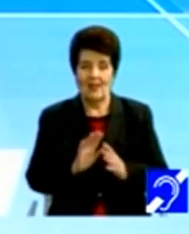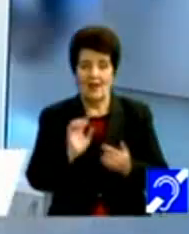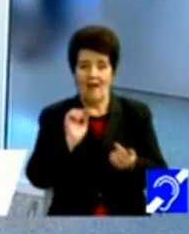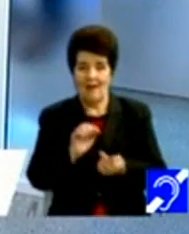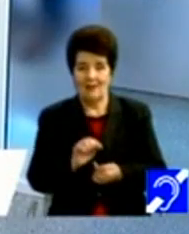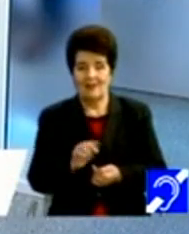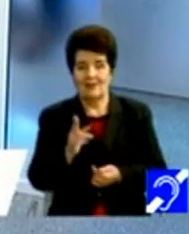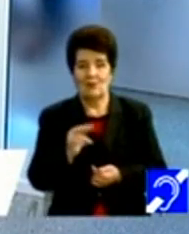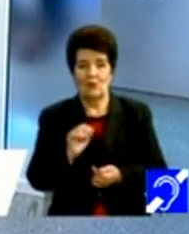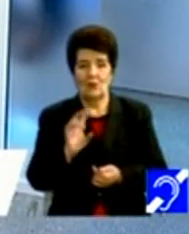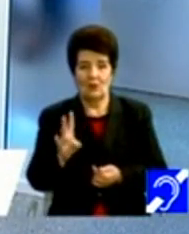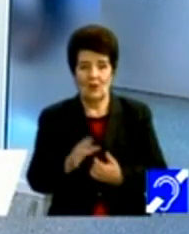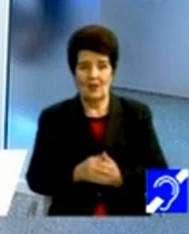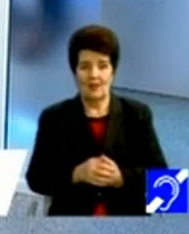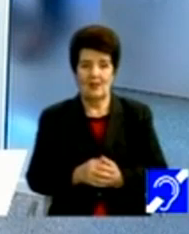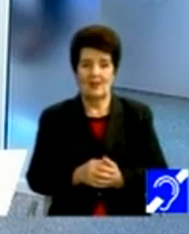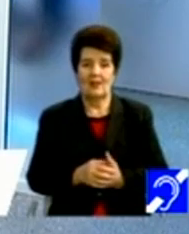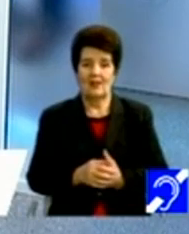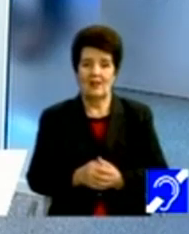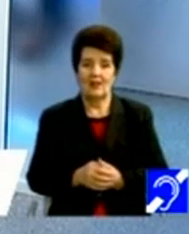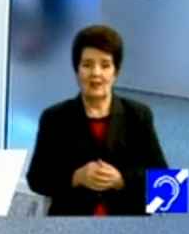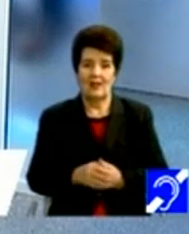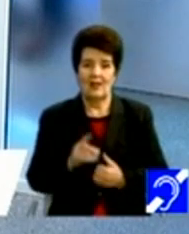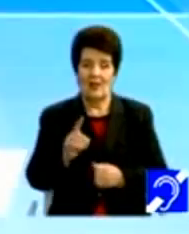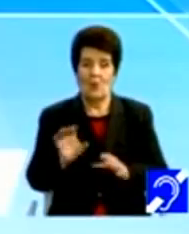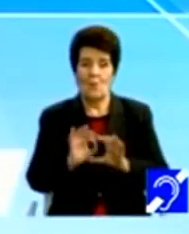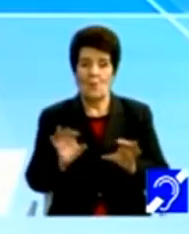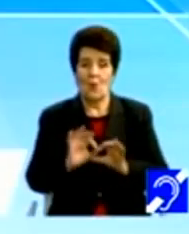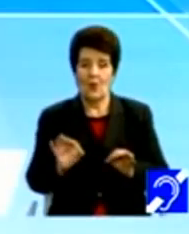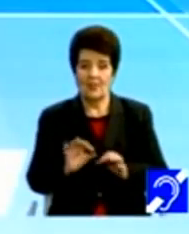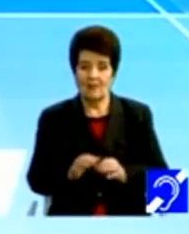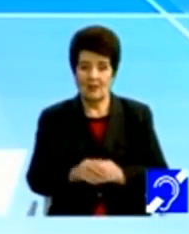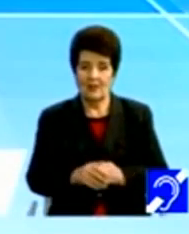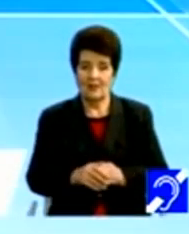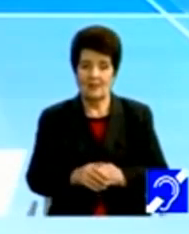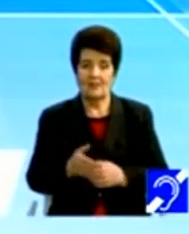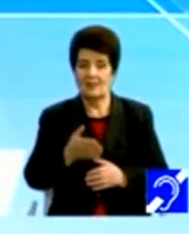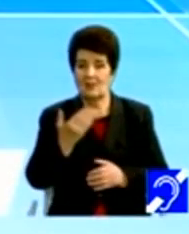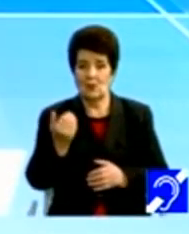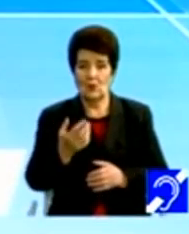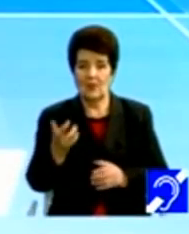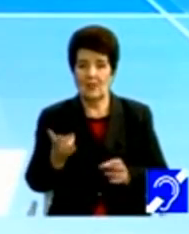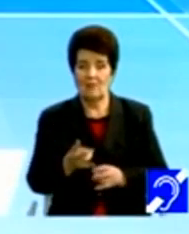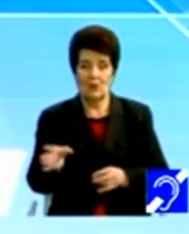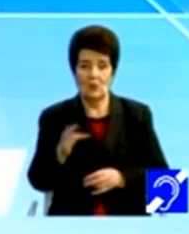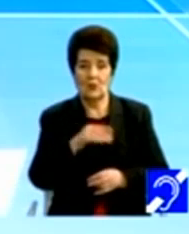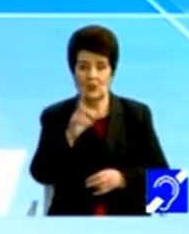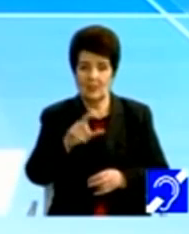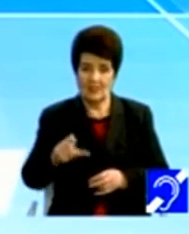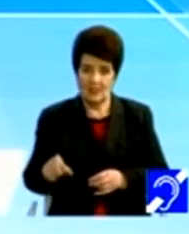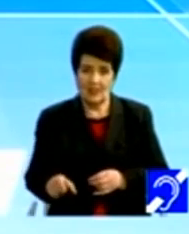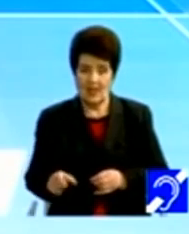Și motivația, argumentația, pentru că mai aveți puțin timp? Motivația, eu nu cred că este nevoie de o motivație. Toți cetățenii Republicii Moldova,